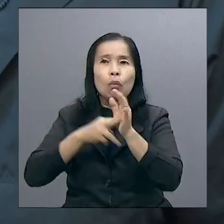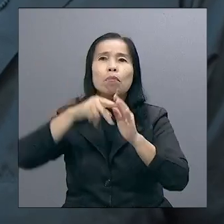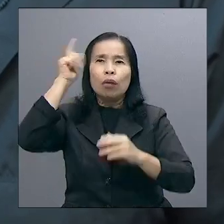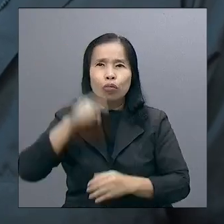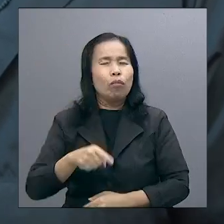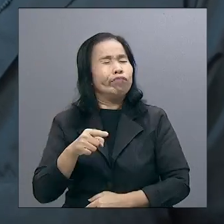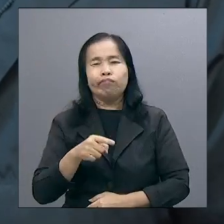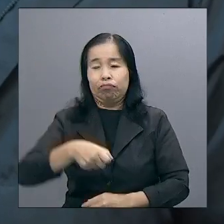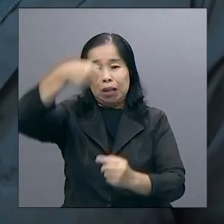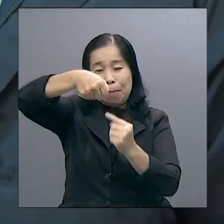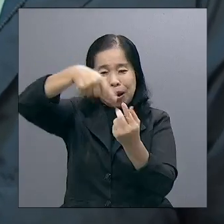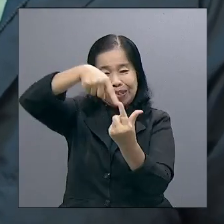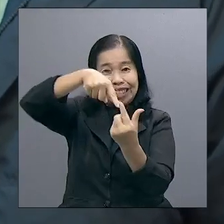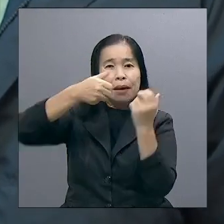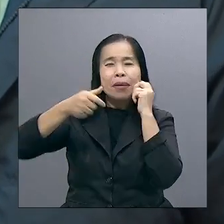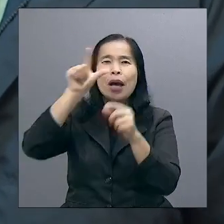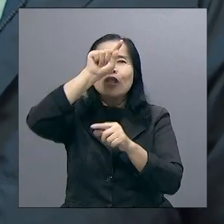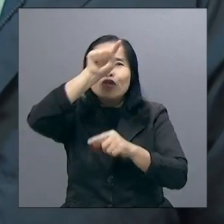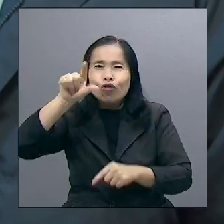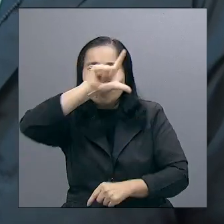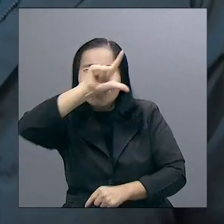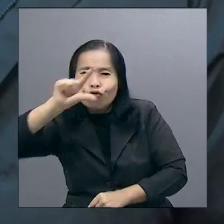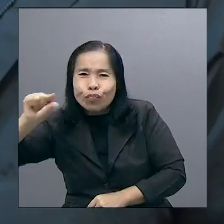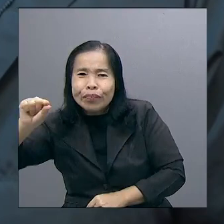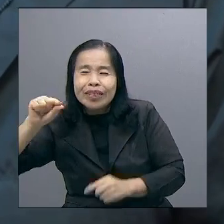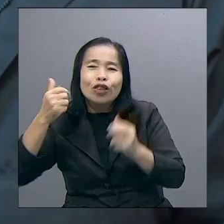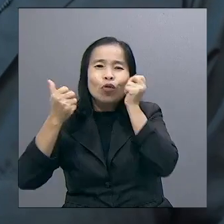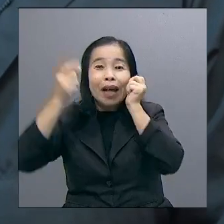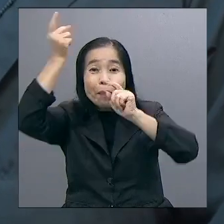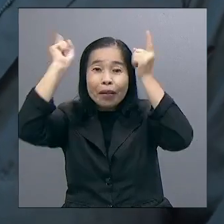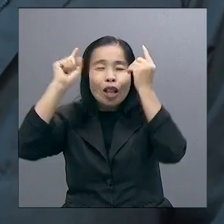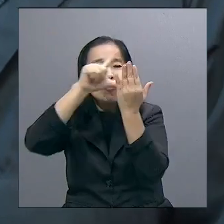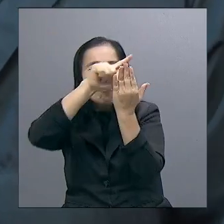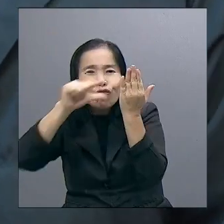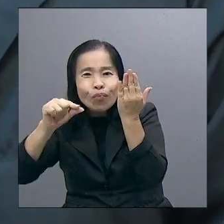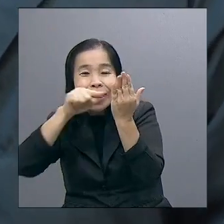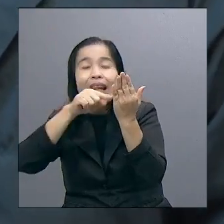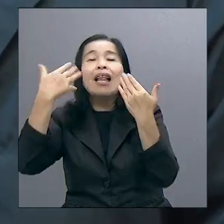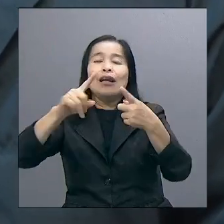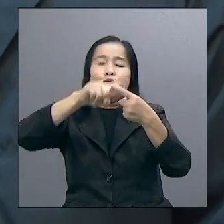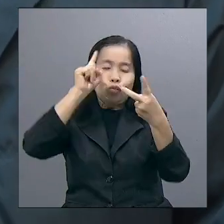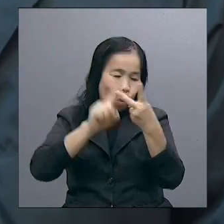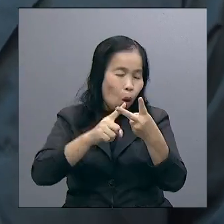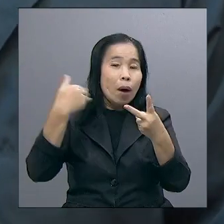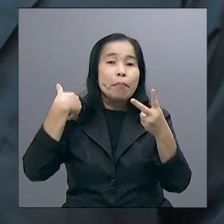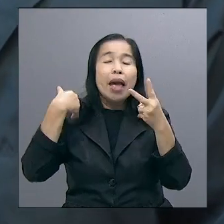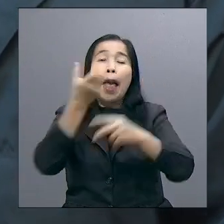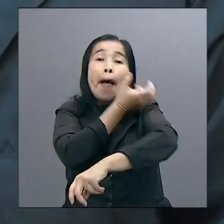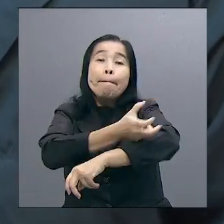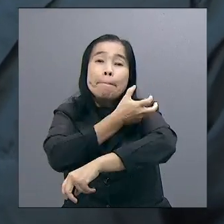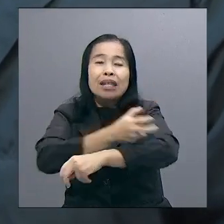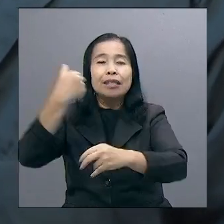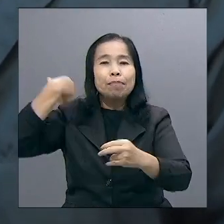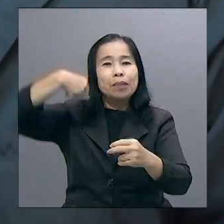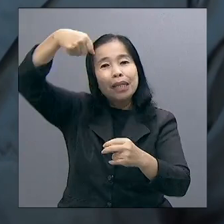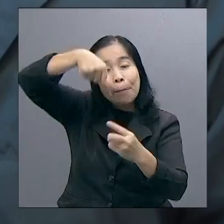Store หรือ Play Store อะไรอย่ๆอย่ไปโหดตามที่มี Message มาหรืออาจจะมคน